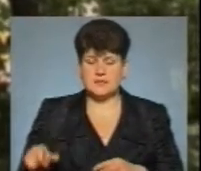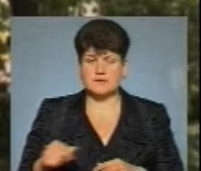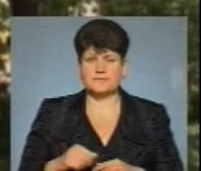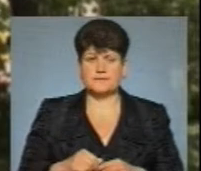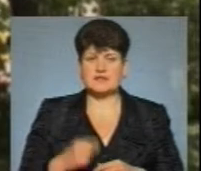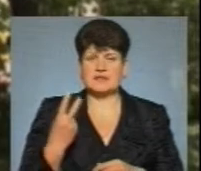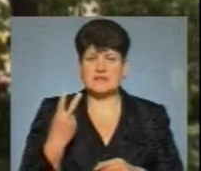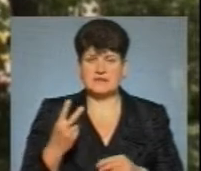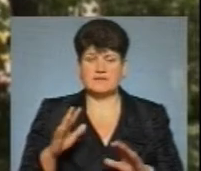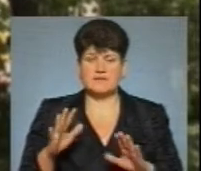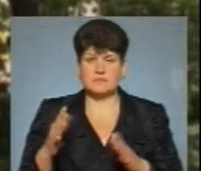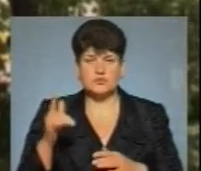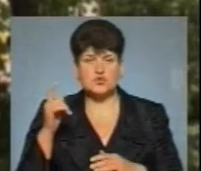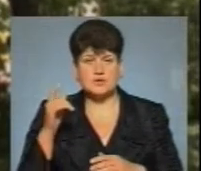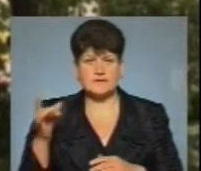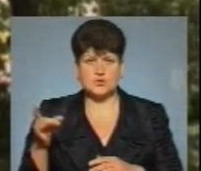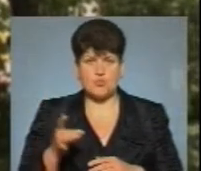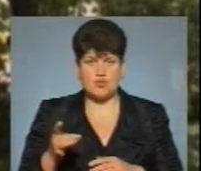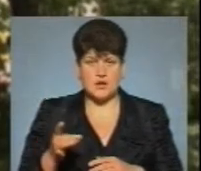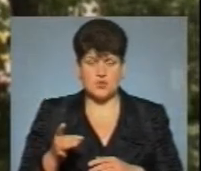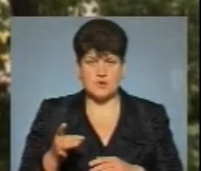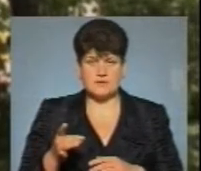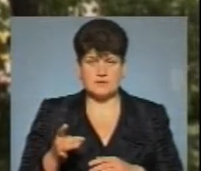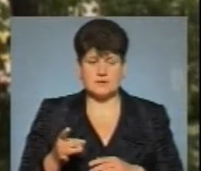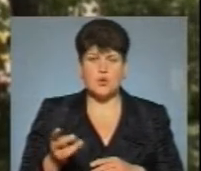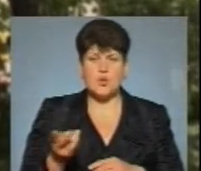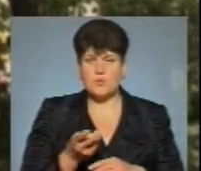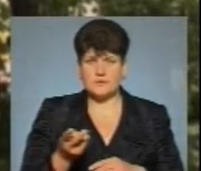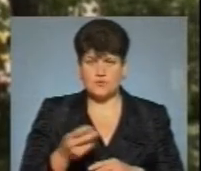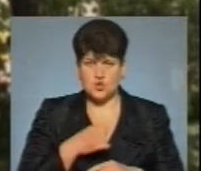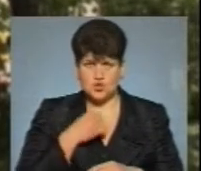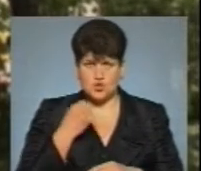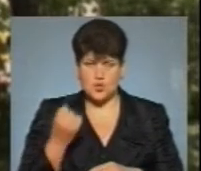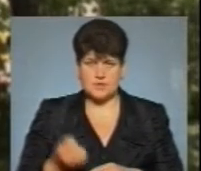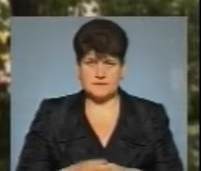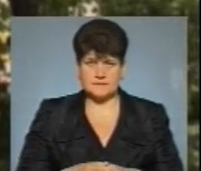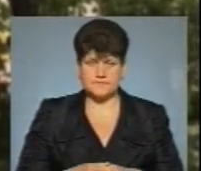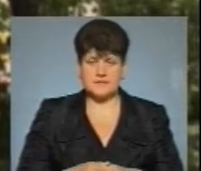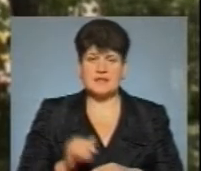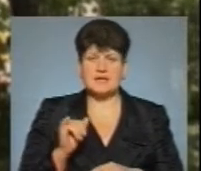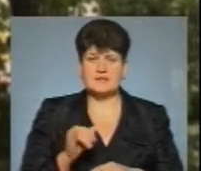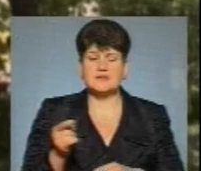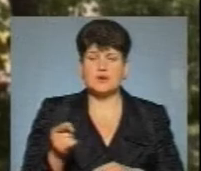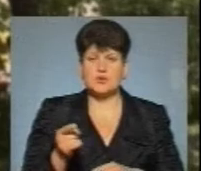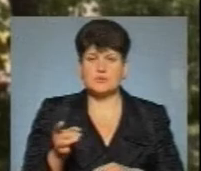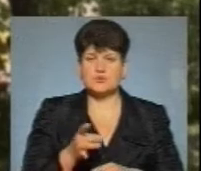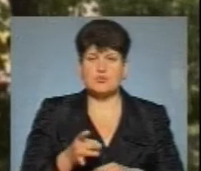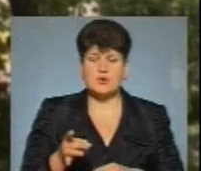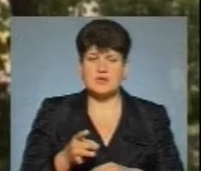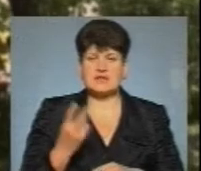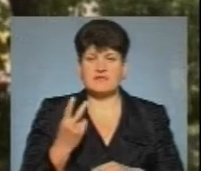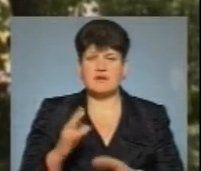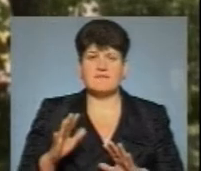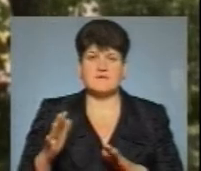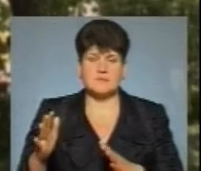2 випадки в Чортківському районі, обидва дорослі. І в Тернопільському районі 2